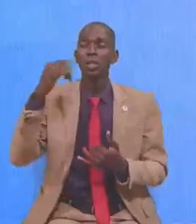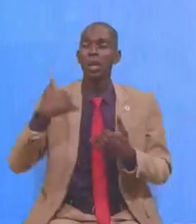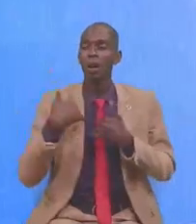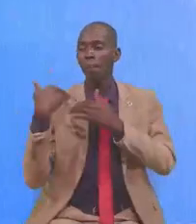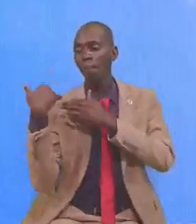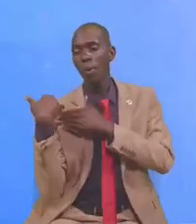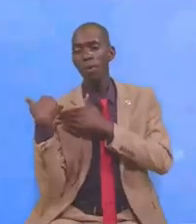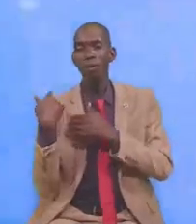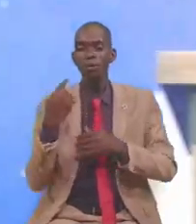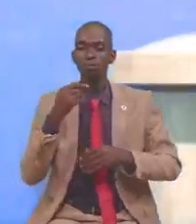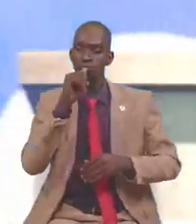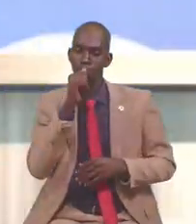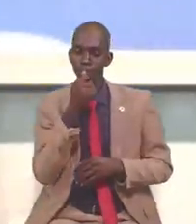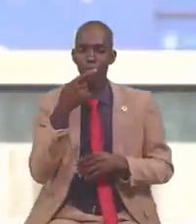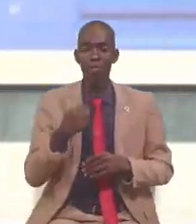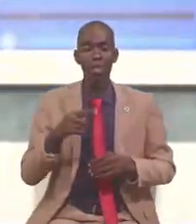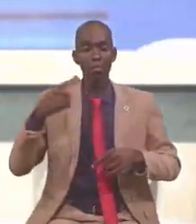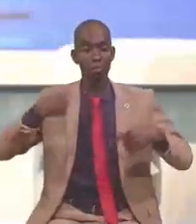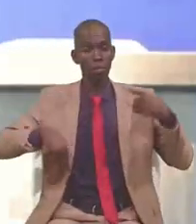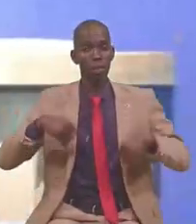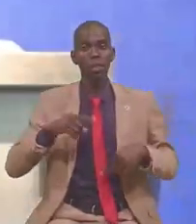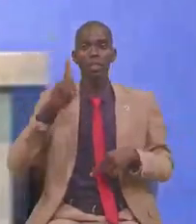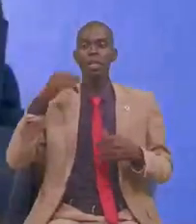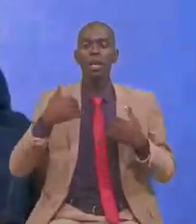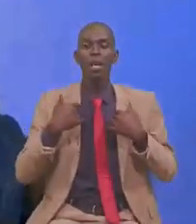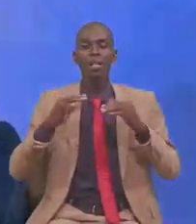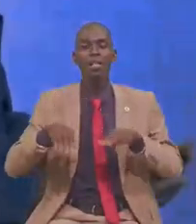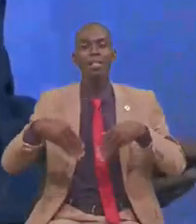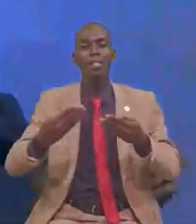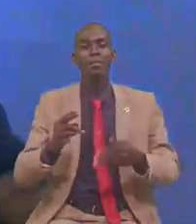les meurtrissures. Alors